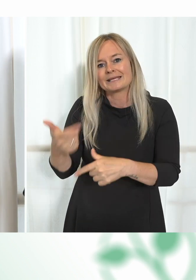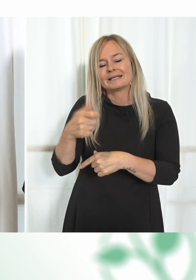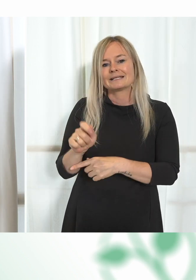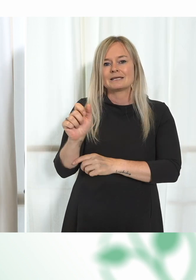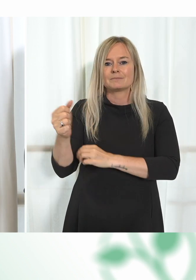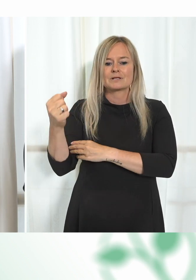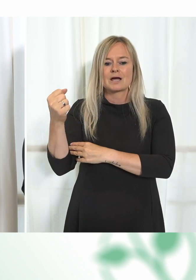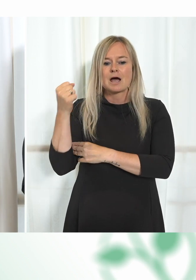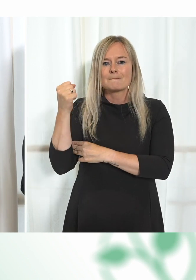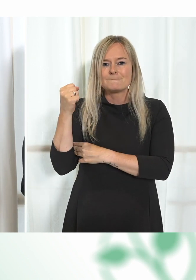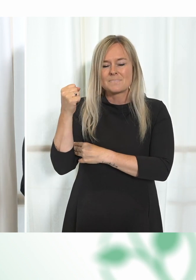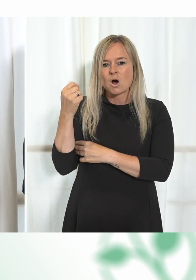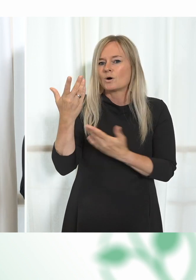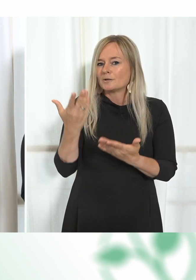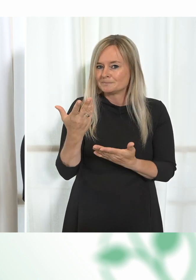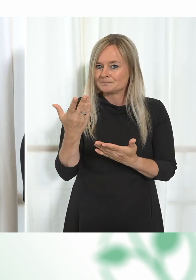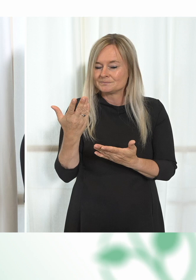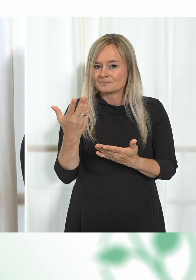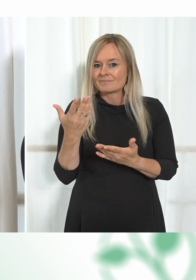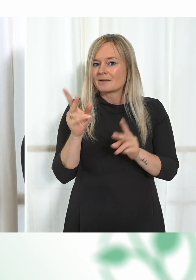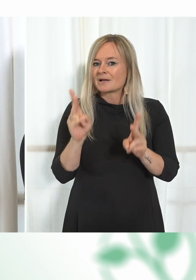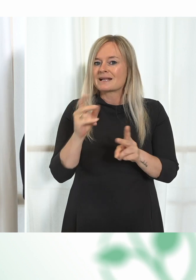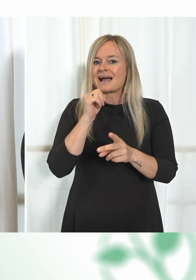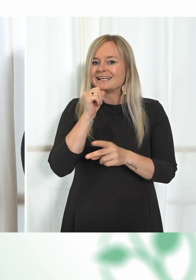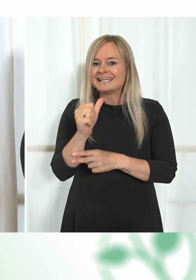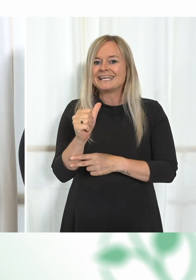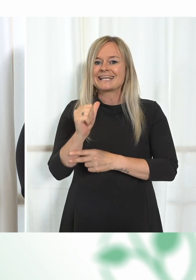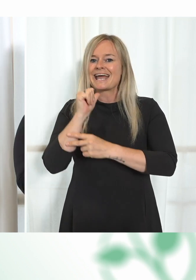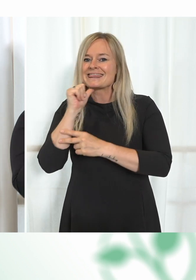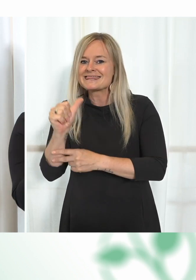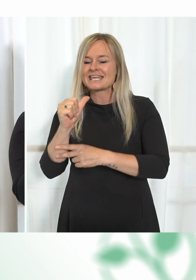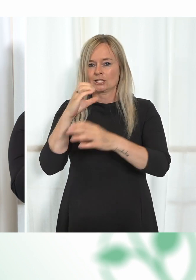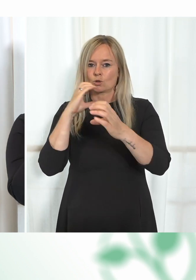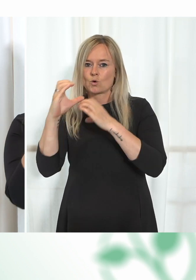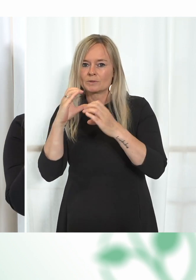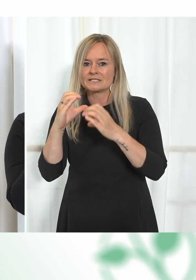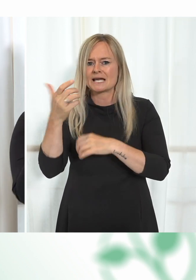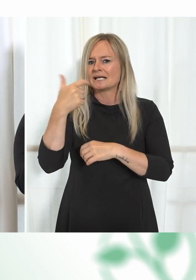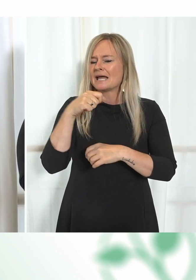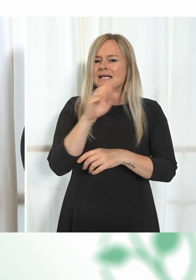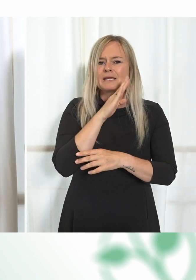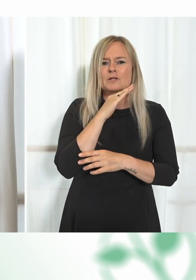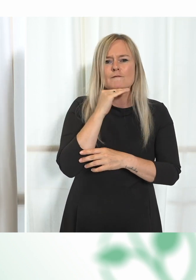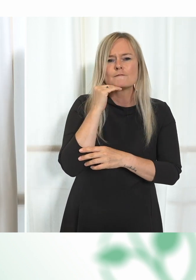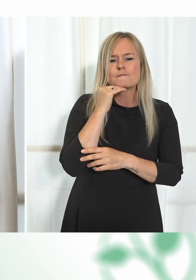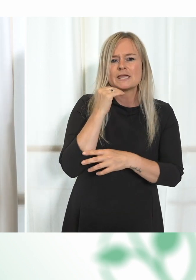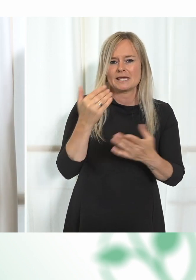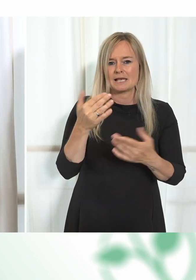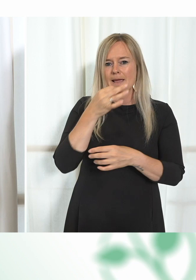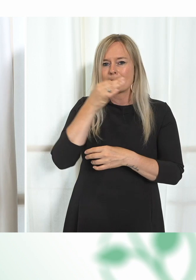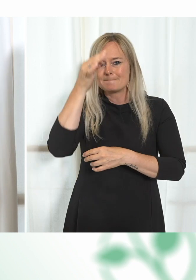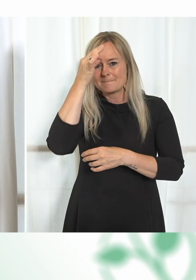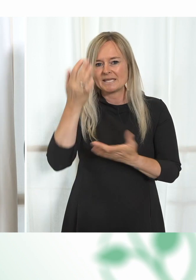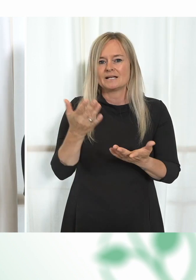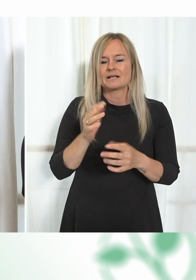Paul Vaslavik, und zwar, man kann nicht kommunizieren. Es gibt viele Wege zu einer